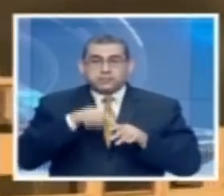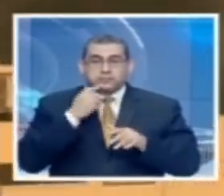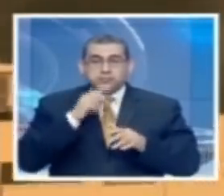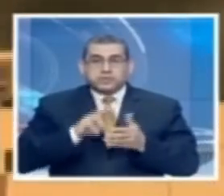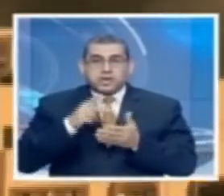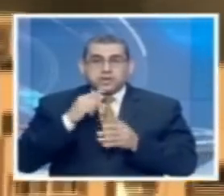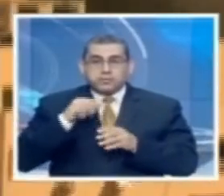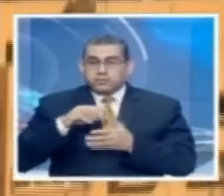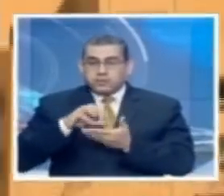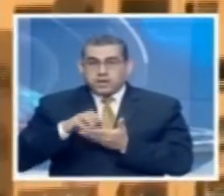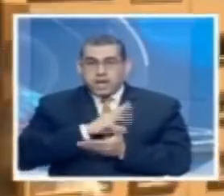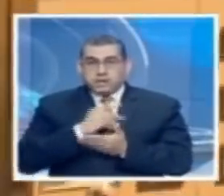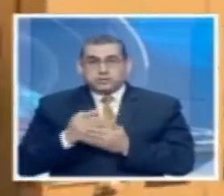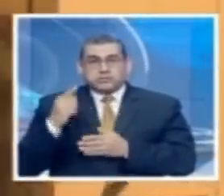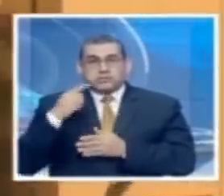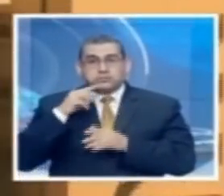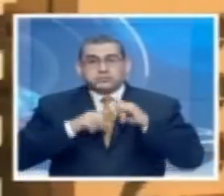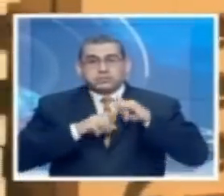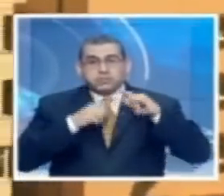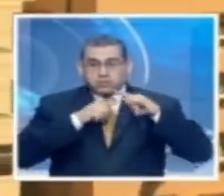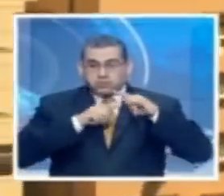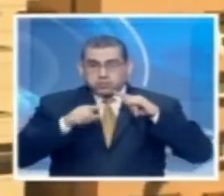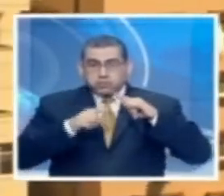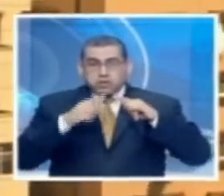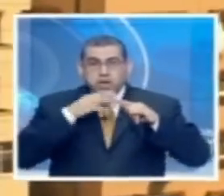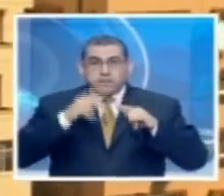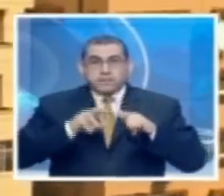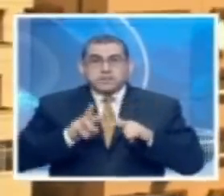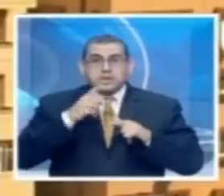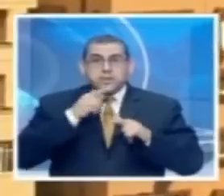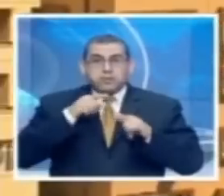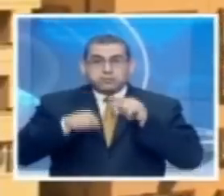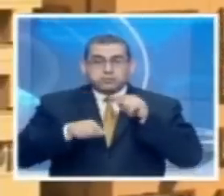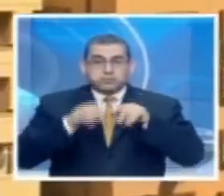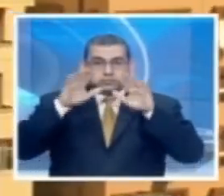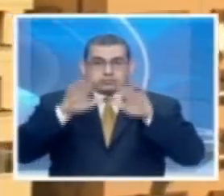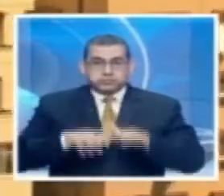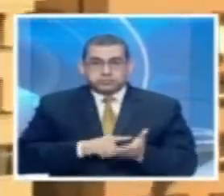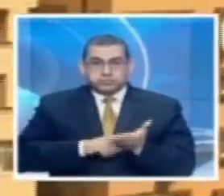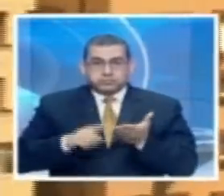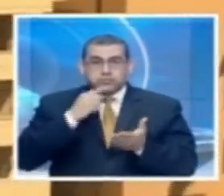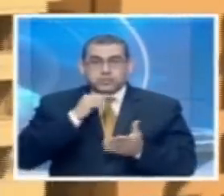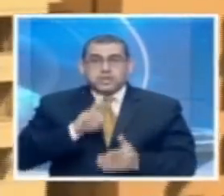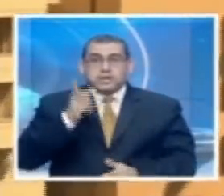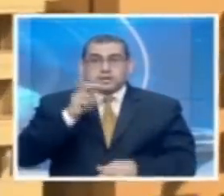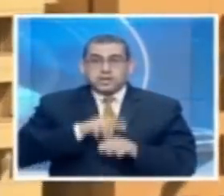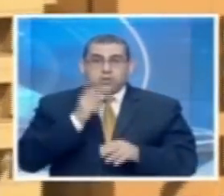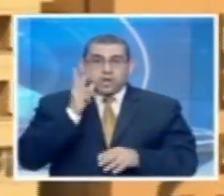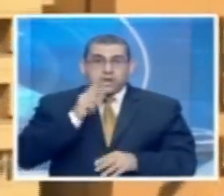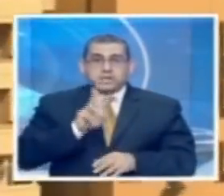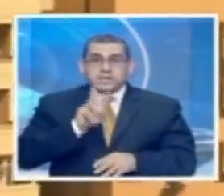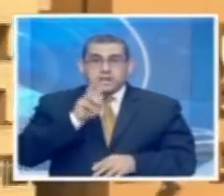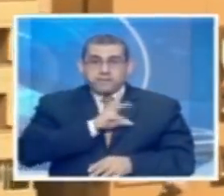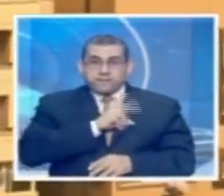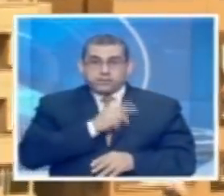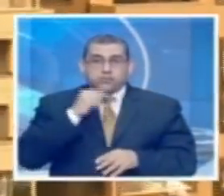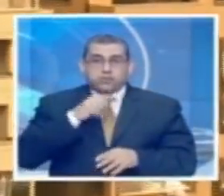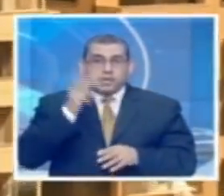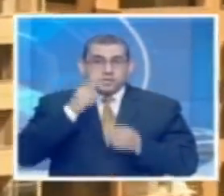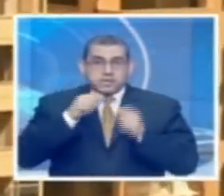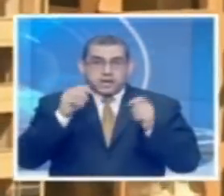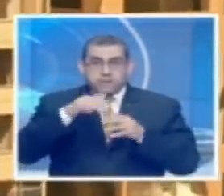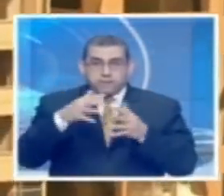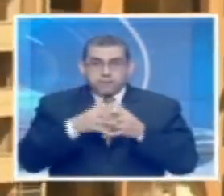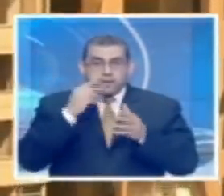إلى تدميره بالكامل وتسويته بالأرض. أضافت الوكالة أن سبعة فلسطينيين من بينهم صحفي أصيبوا